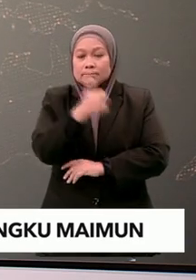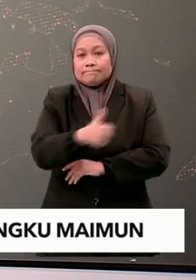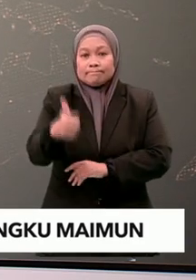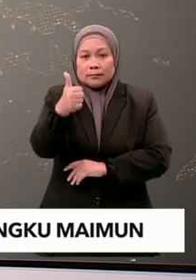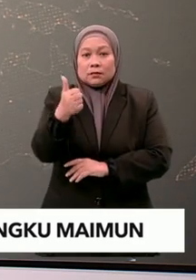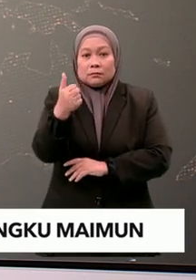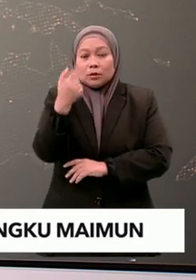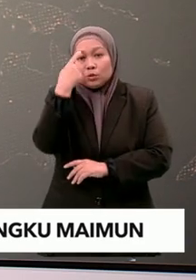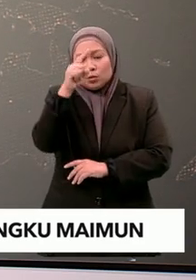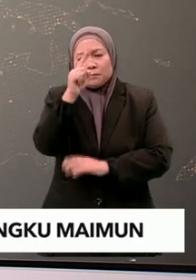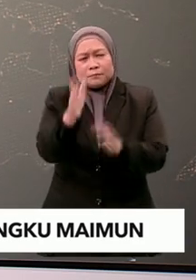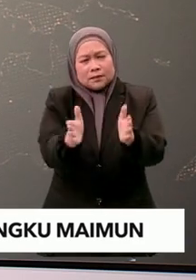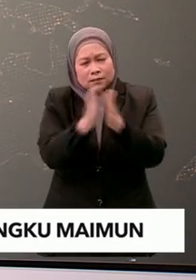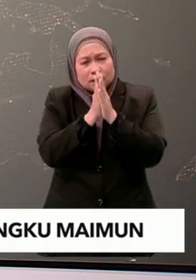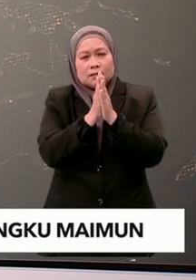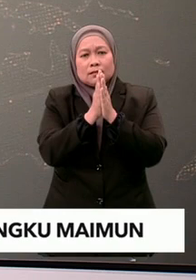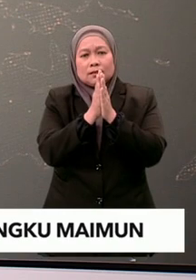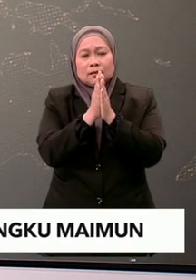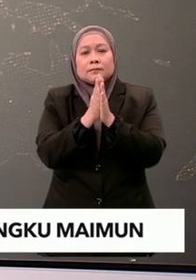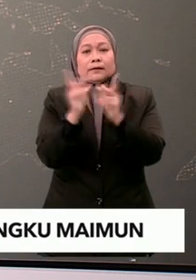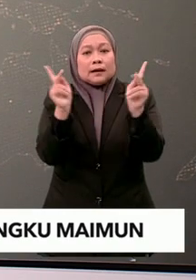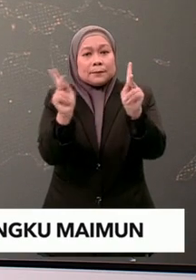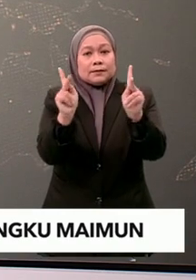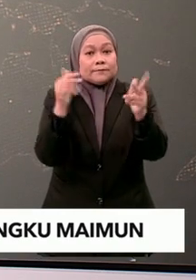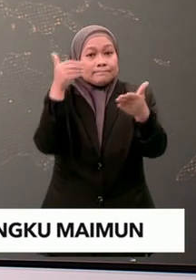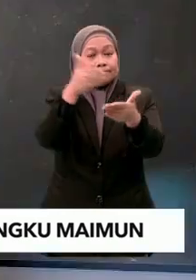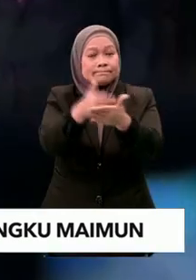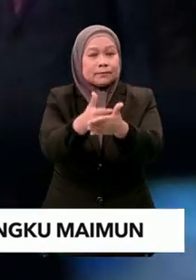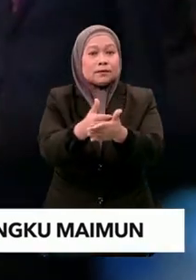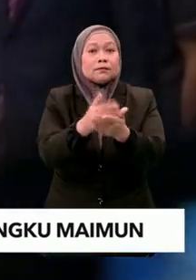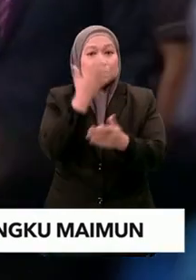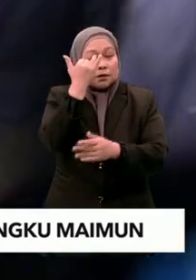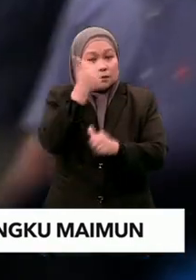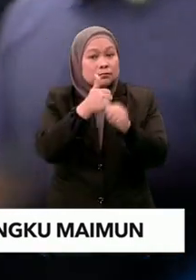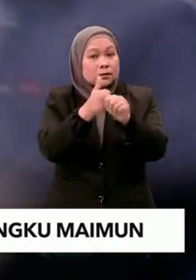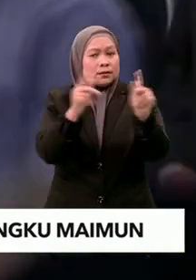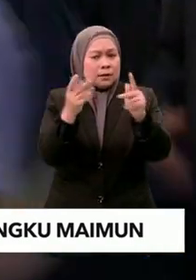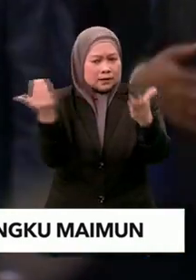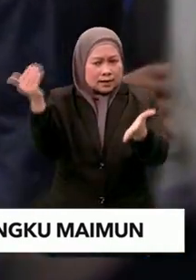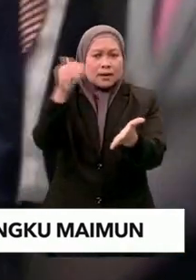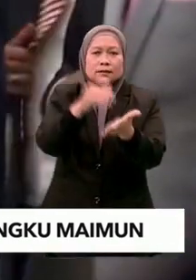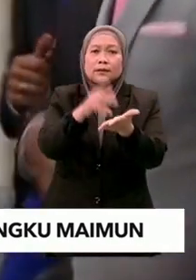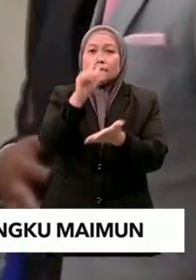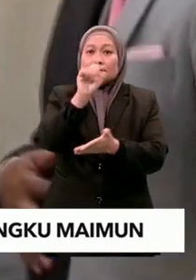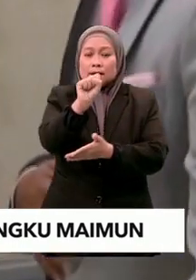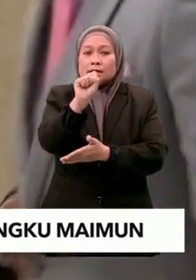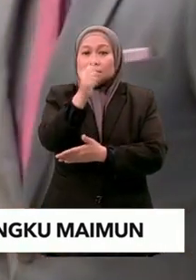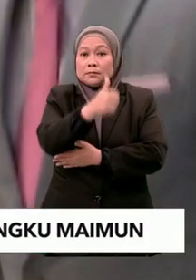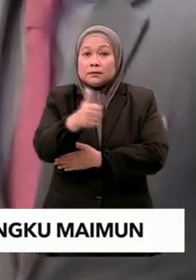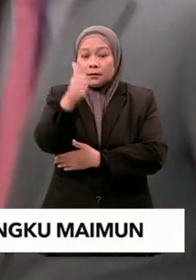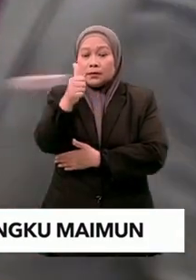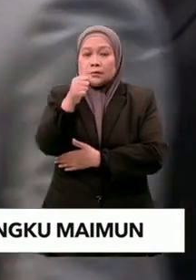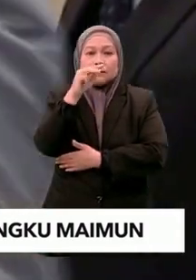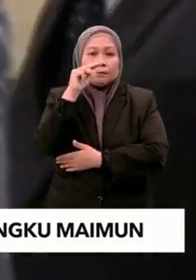memohon penangguhan sehingga ke Kamis hadapan menurut Hisyam banyak perlu menghadiri satu lagi cash melibatkan presiden umno